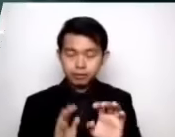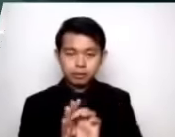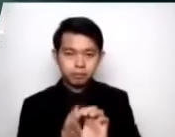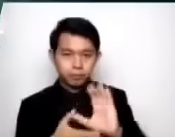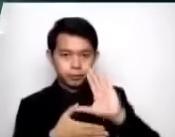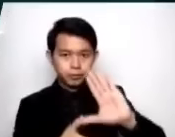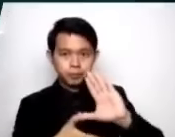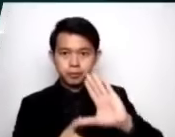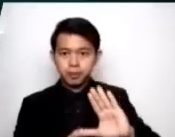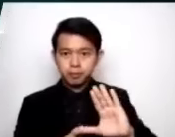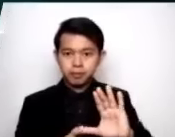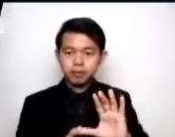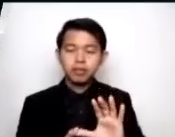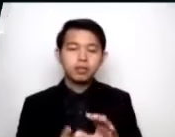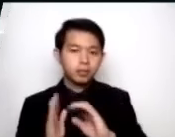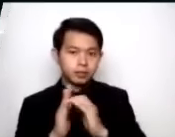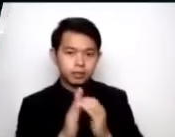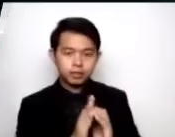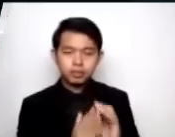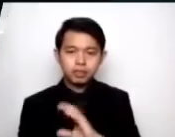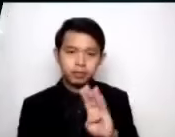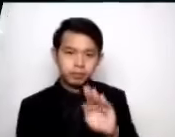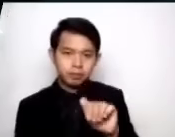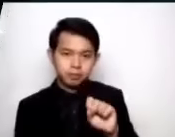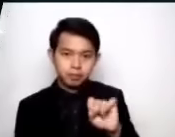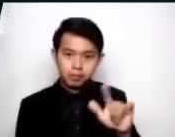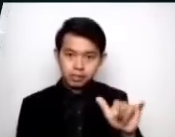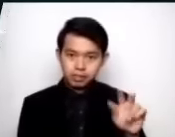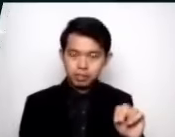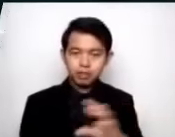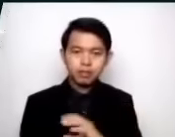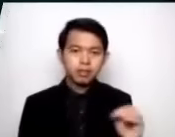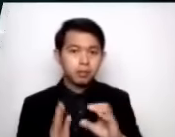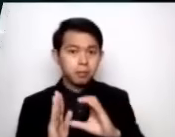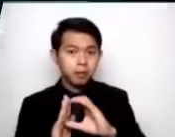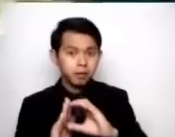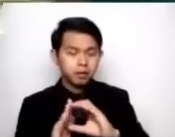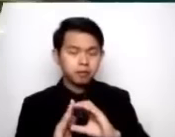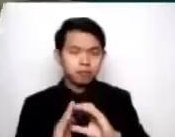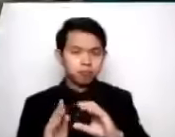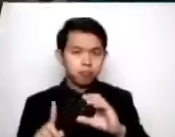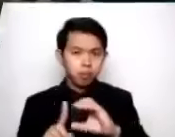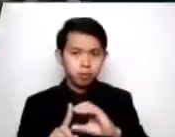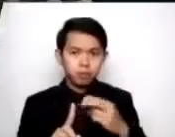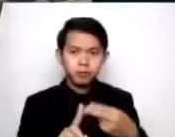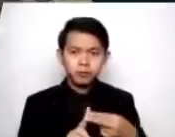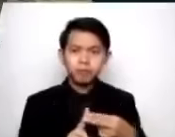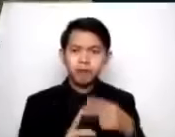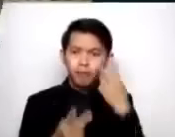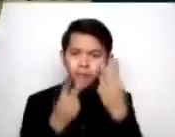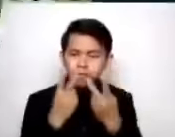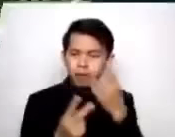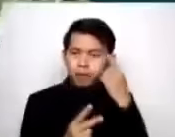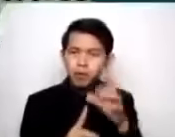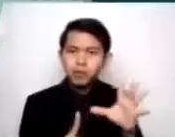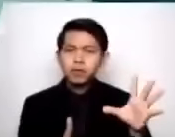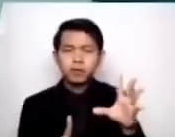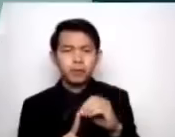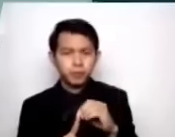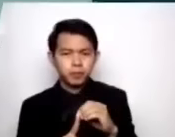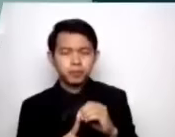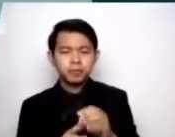Basilan. Maging ang mga kapitolyo, dinarayo rin dahil sa arkitektura. Dulo man ng Pilipinas, hindi ito nagpapahuli